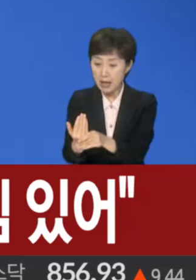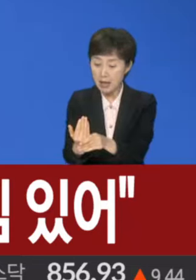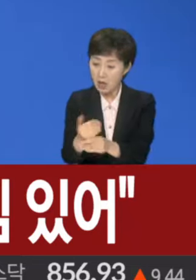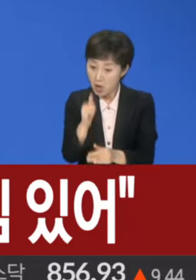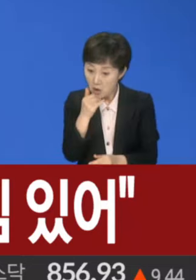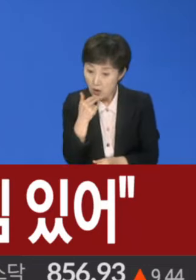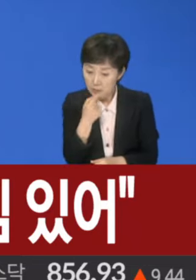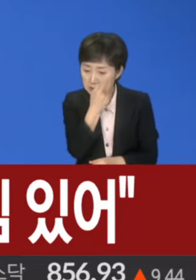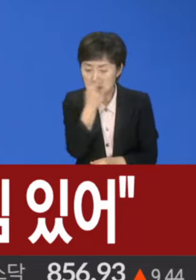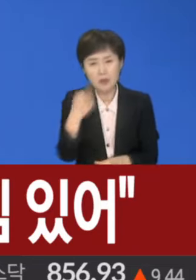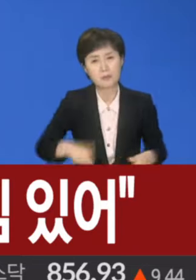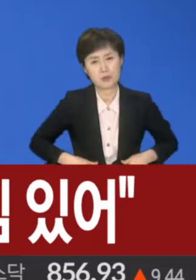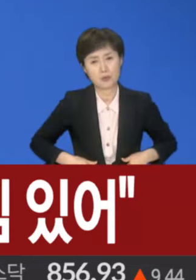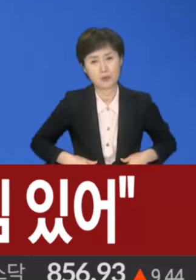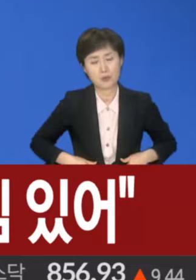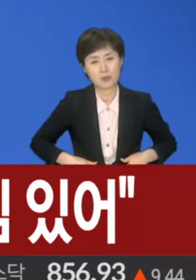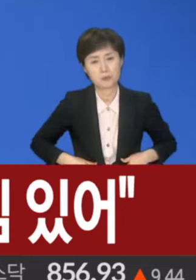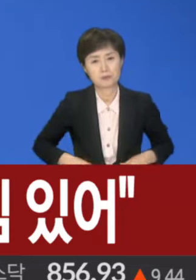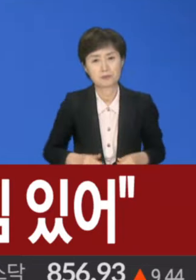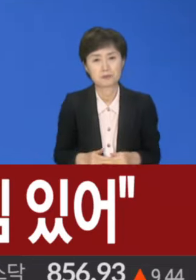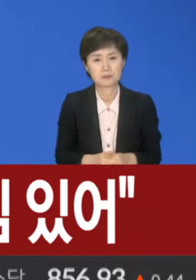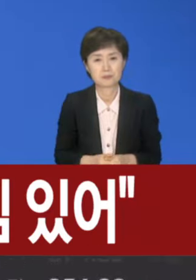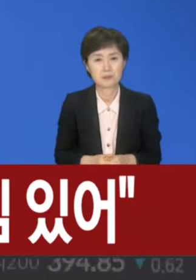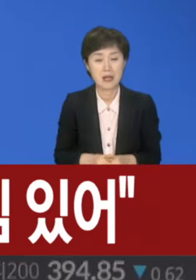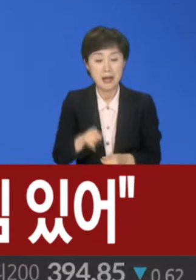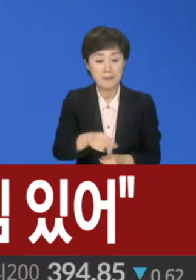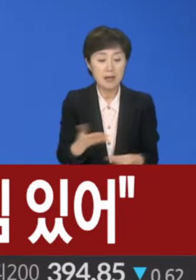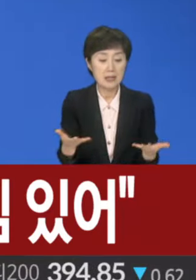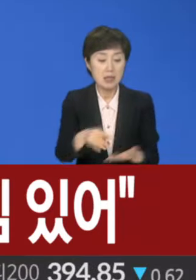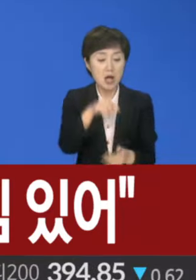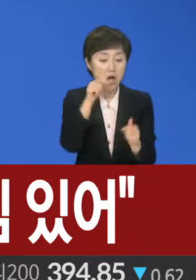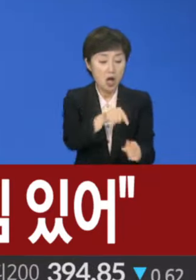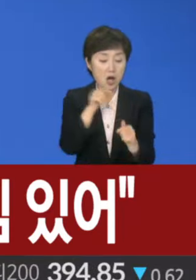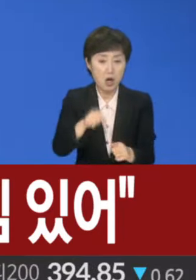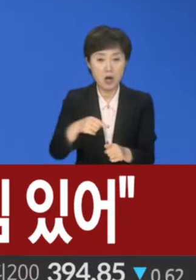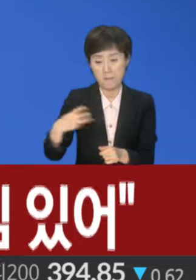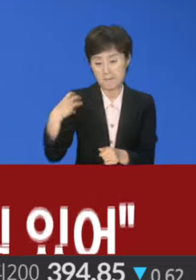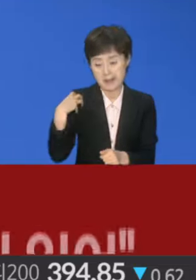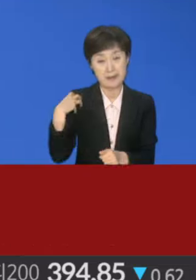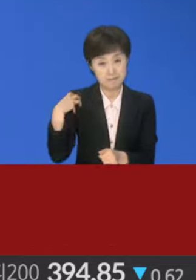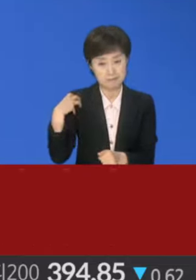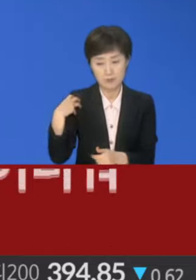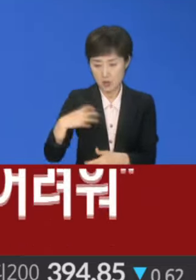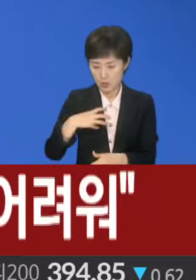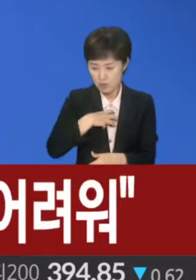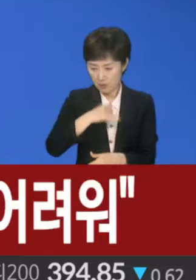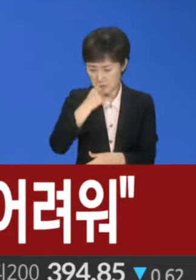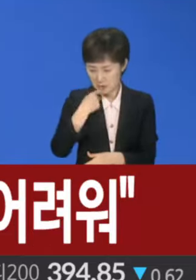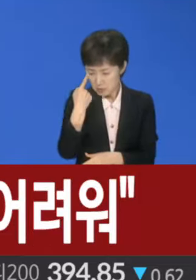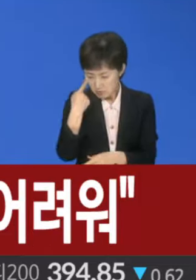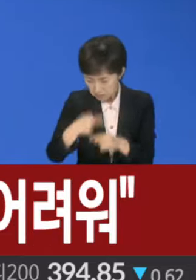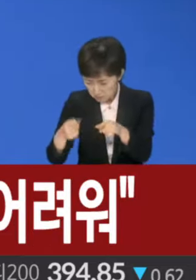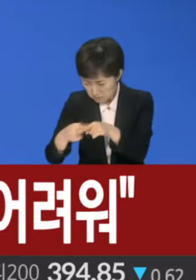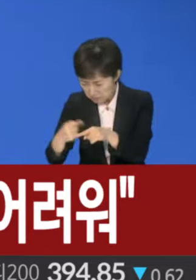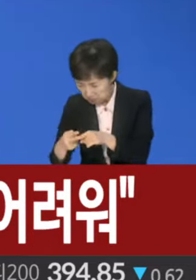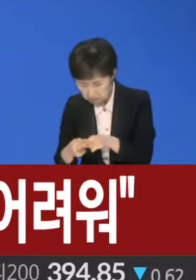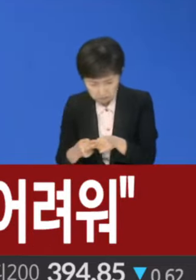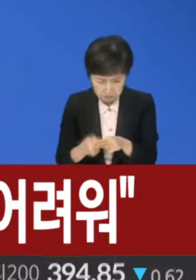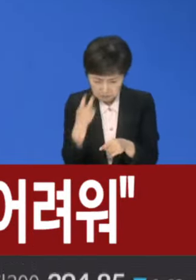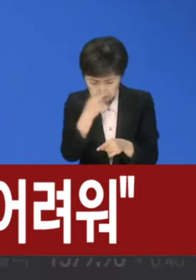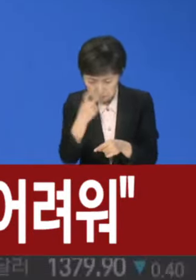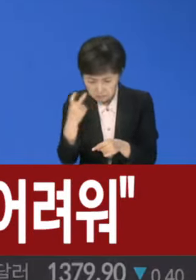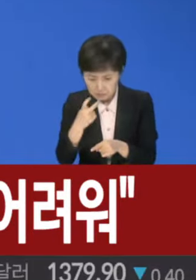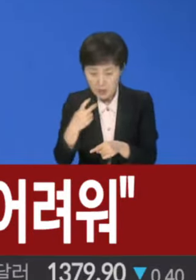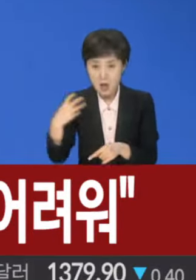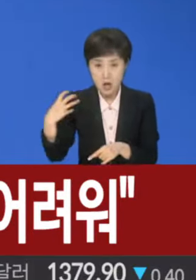발생하였는지입니다. 관련 규정에 따르면 작전 시 현장 지휘관은 위험성 평가를 통해 식별된 위험 요인에 대해 감소 및 제거